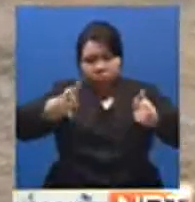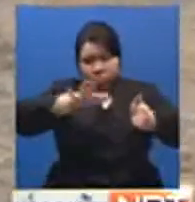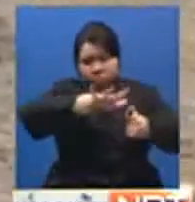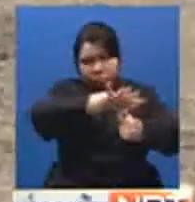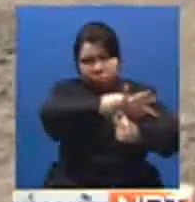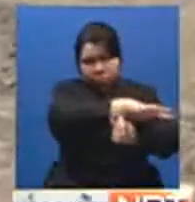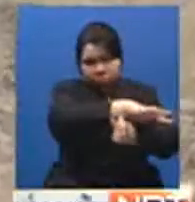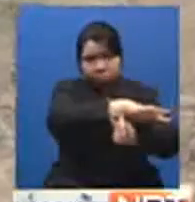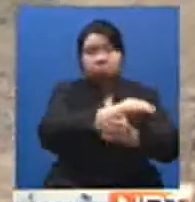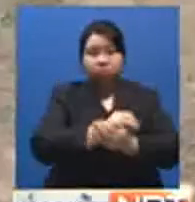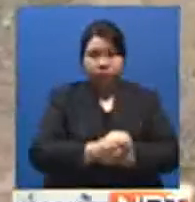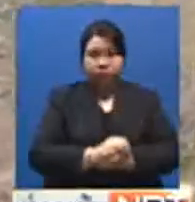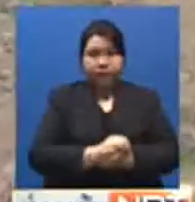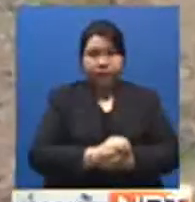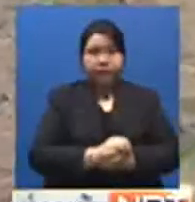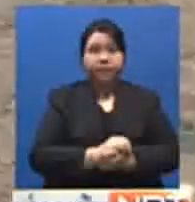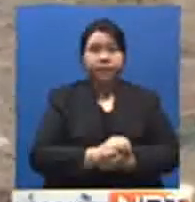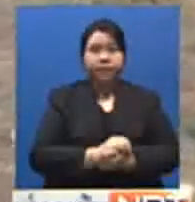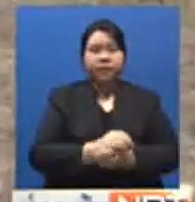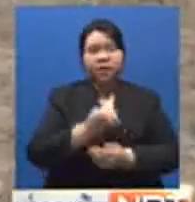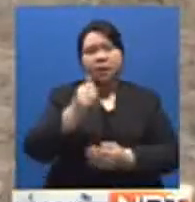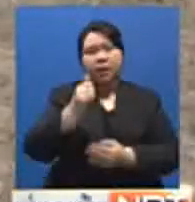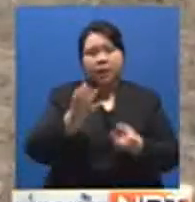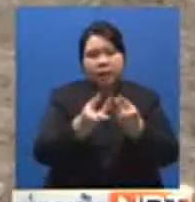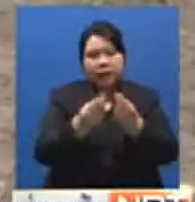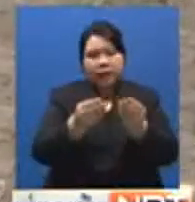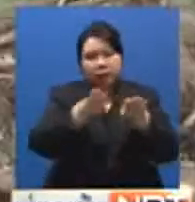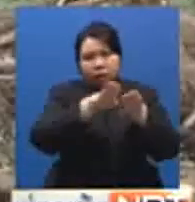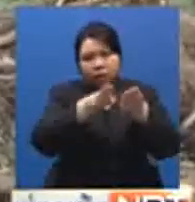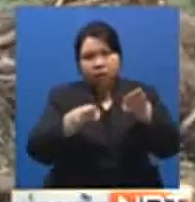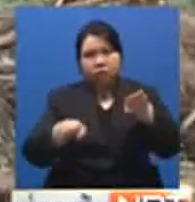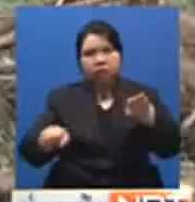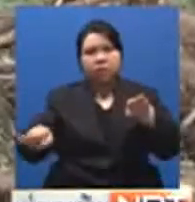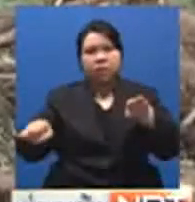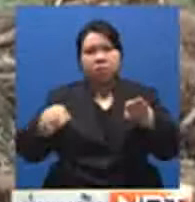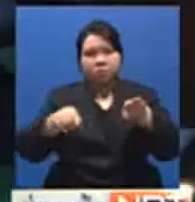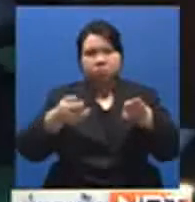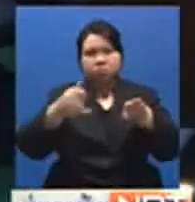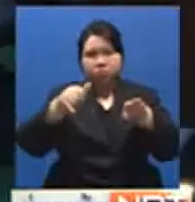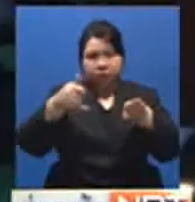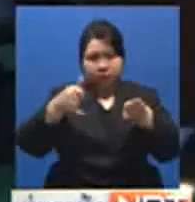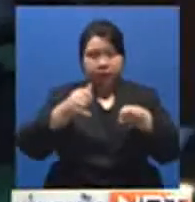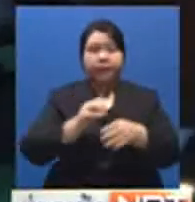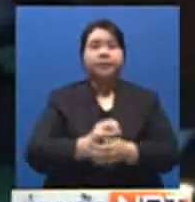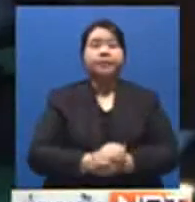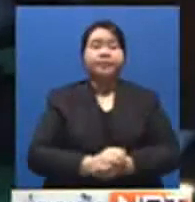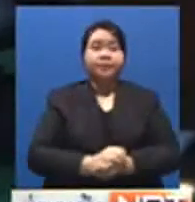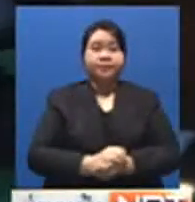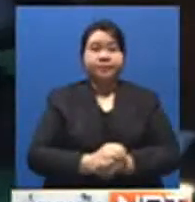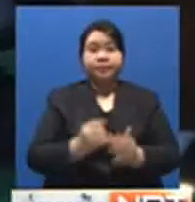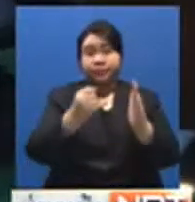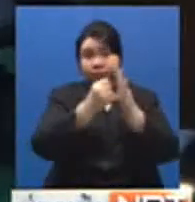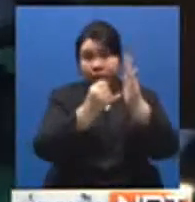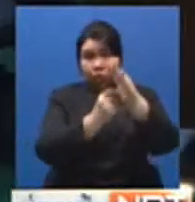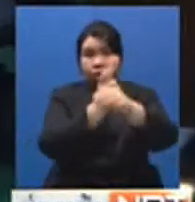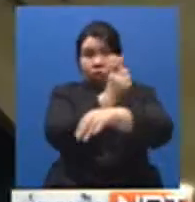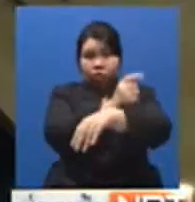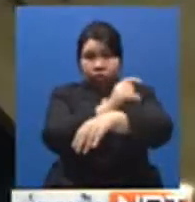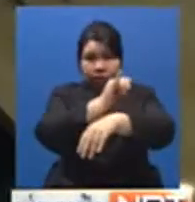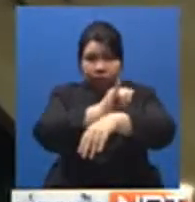ที่อยู่ในพื้นที่ลุ่มต่ำในตำบลเกาะเทโพได้ทางด้านของจังหวัดพระนครศรีอยุธยา